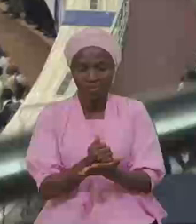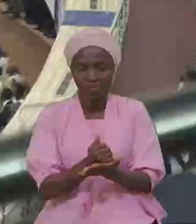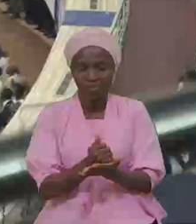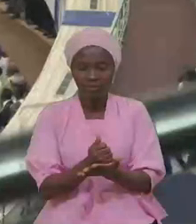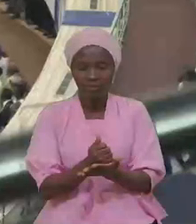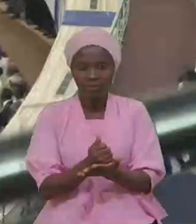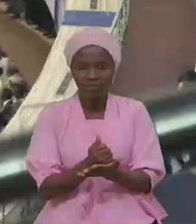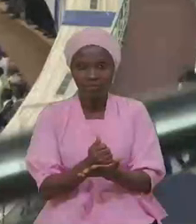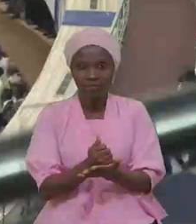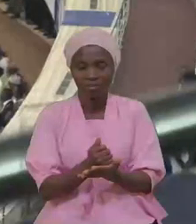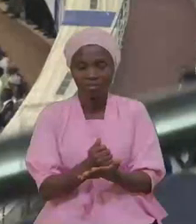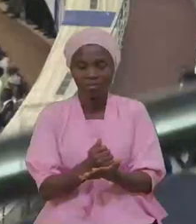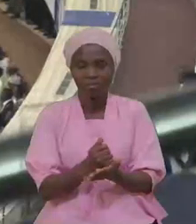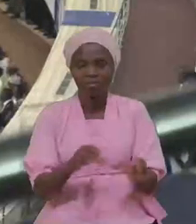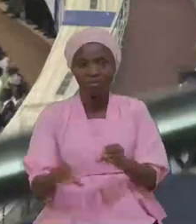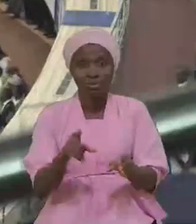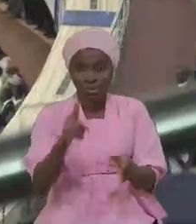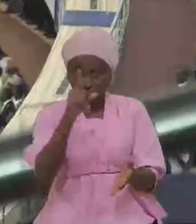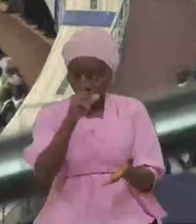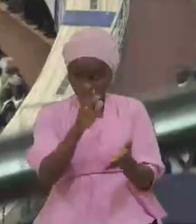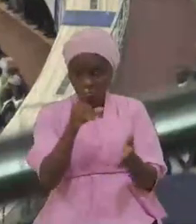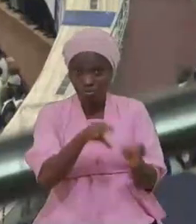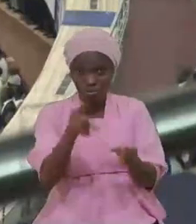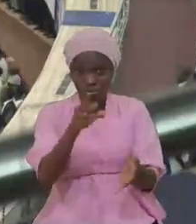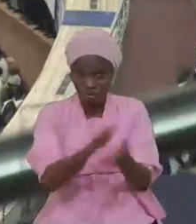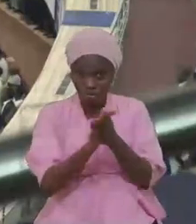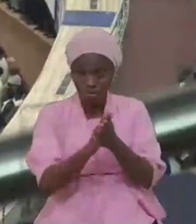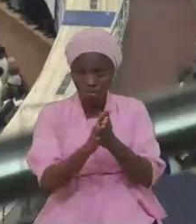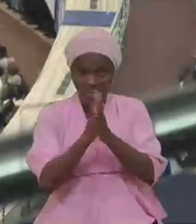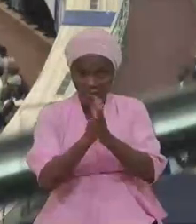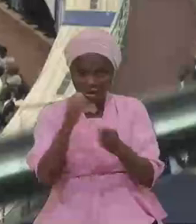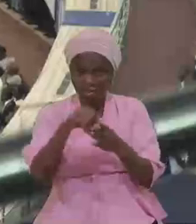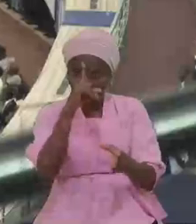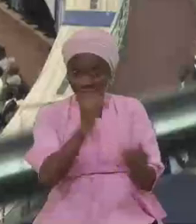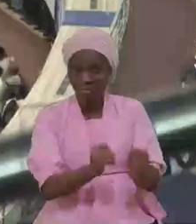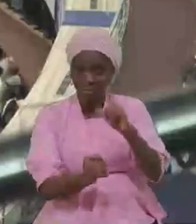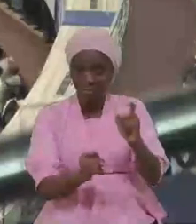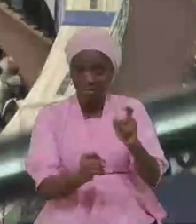Est-ce que vous avez prié avec foi? Est-ce que vous avez prié dans la foi?